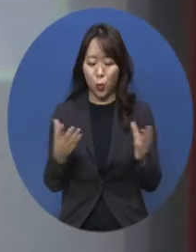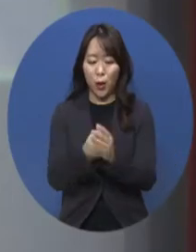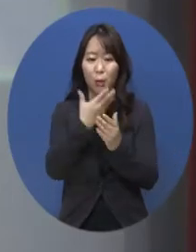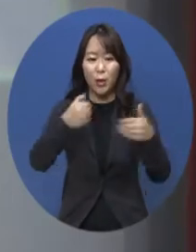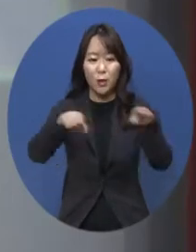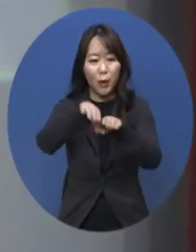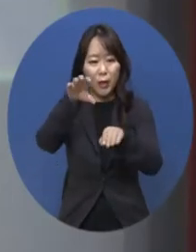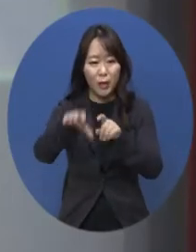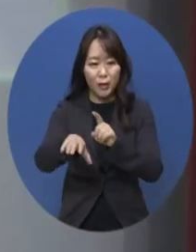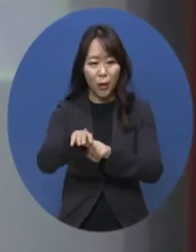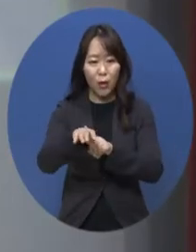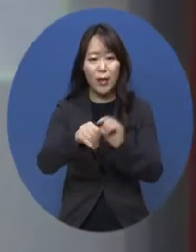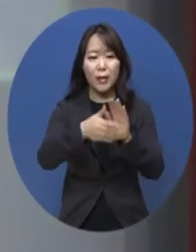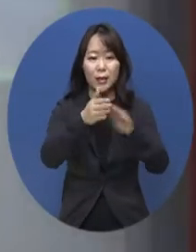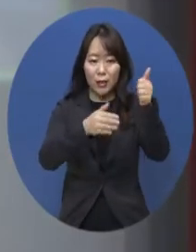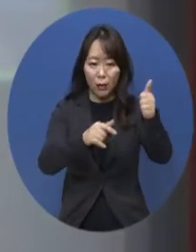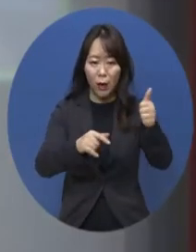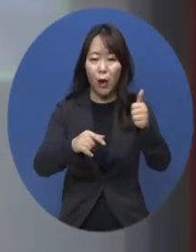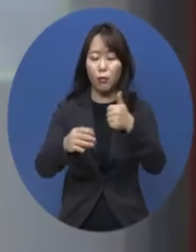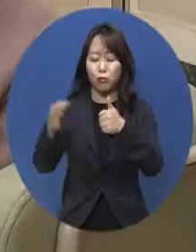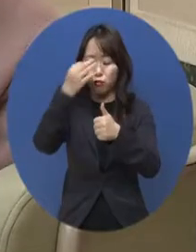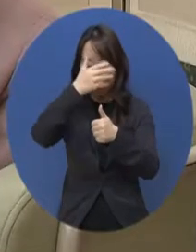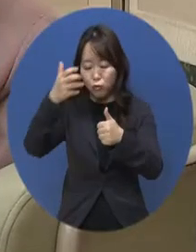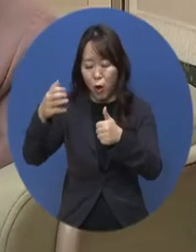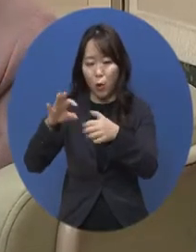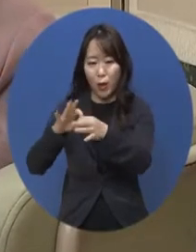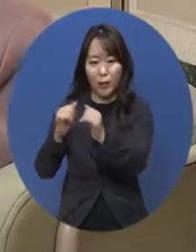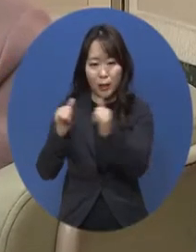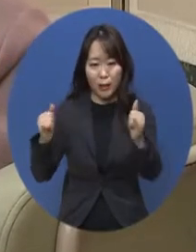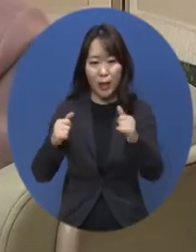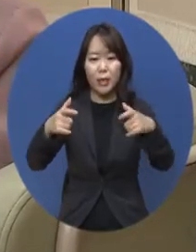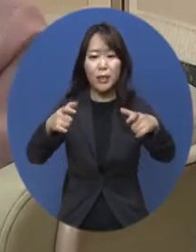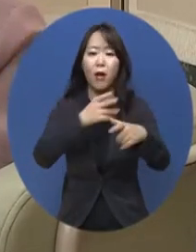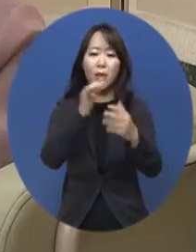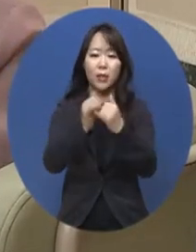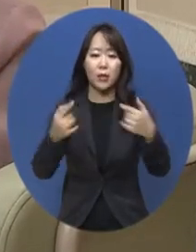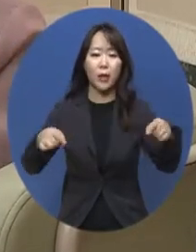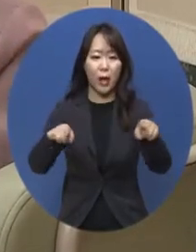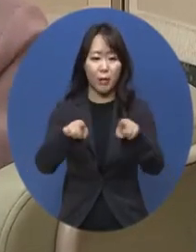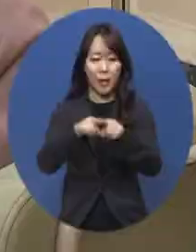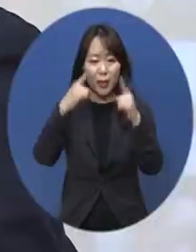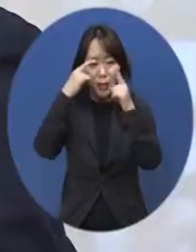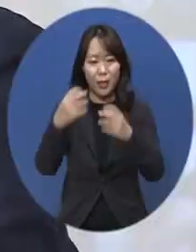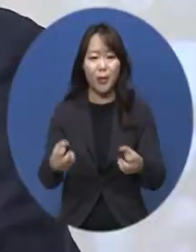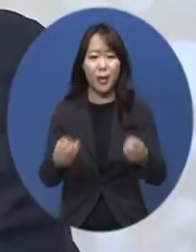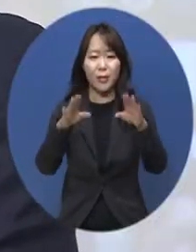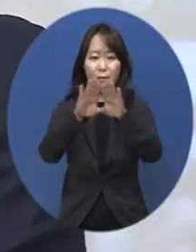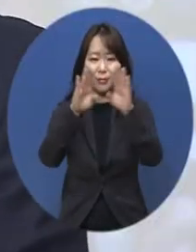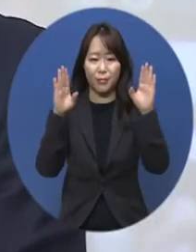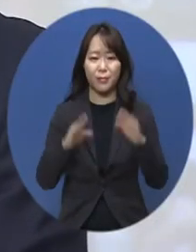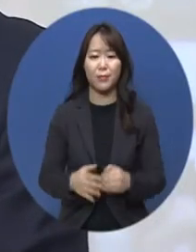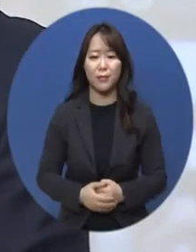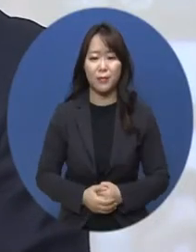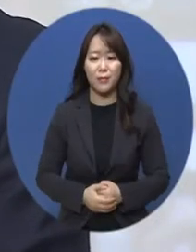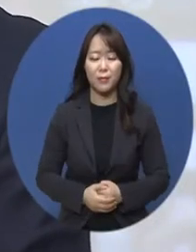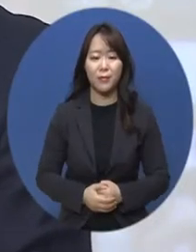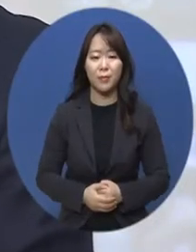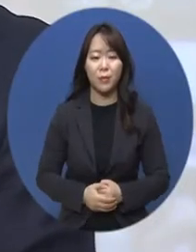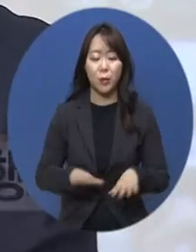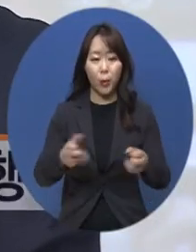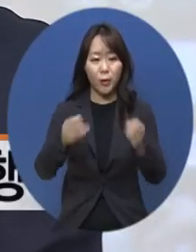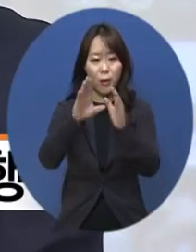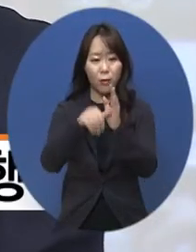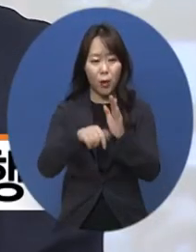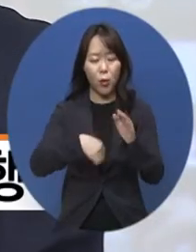익산시장 과 후원 업체 관계자 그리고 지역 내 어르신들을 모시고 기념행사를 개최했습니다 이번